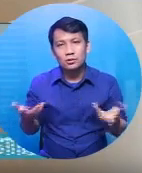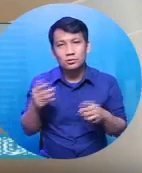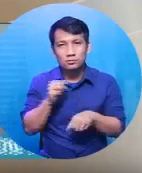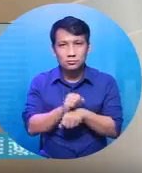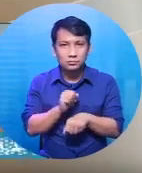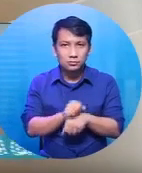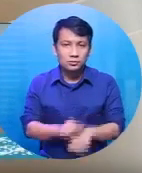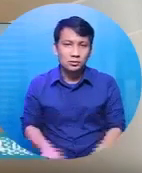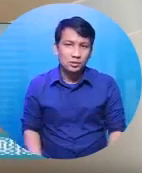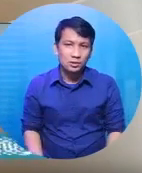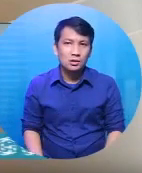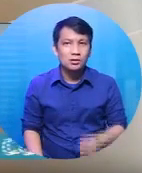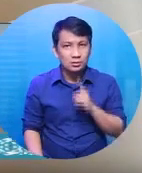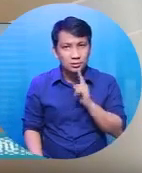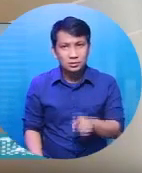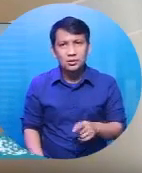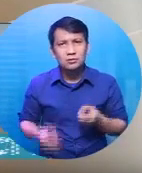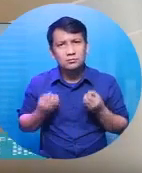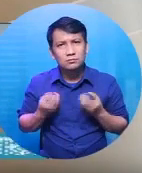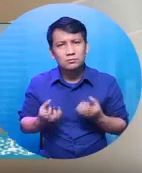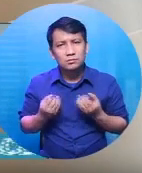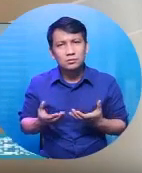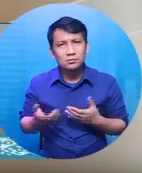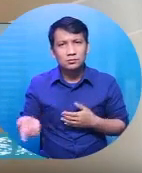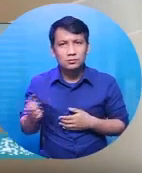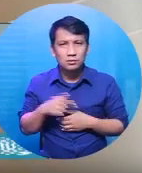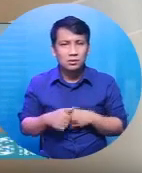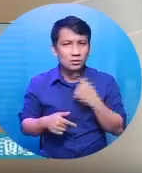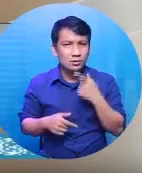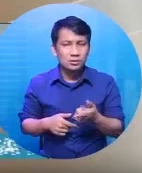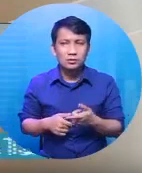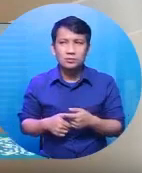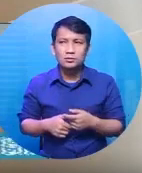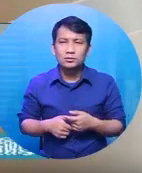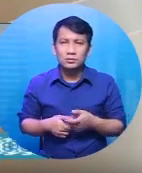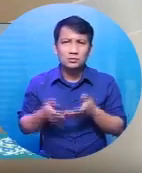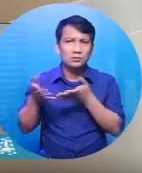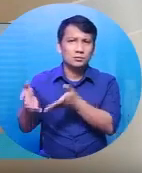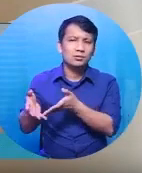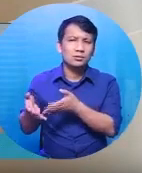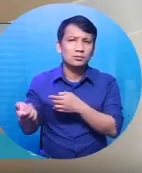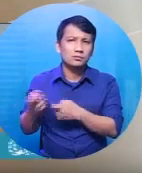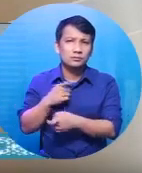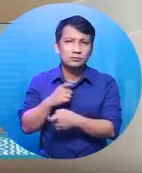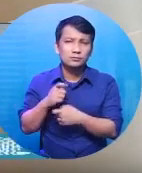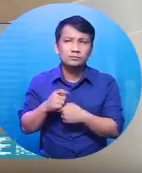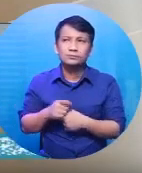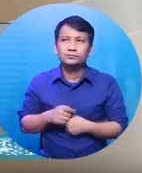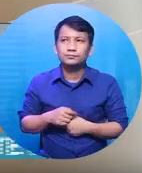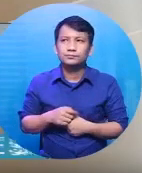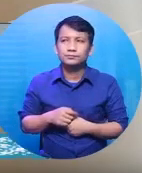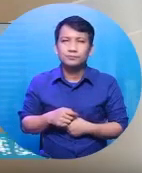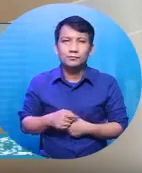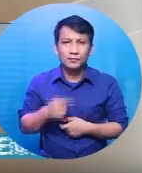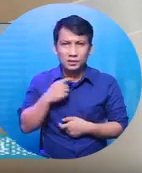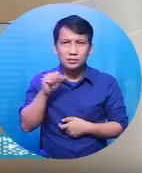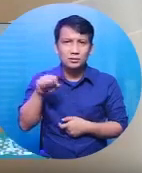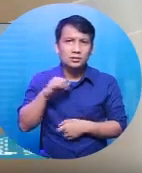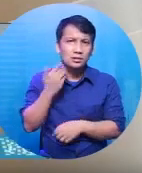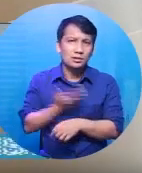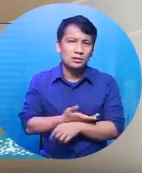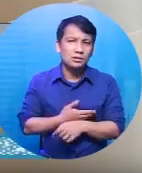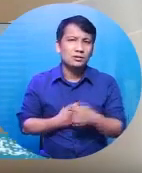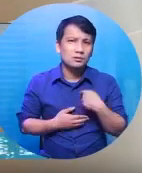sir. Okay. Sa totoo lang, marami rin siyang kasalanan sa akin, sir. Pero pinapabayaan ko na yun kasi, sabi na natin anak niya ako, sir.